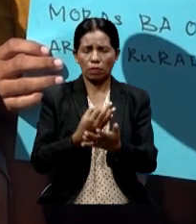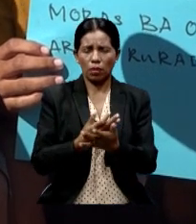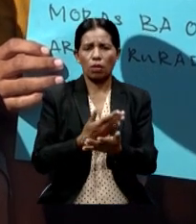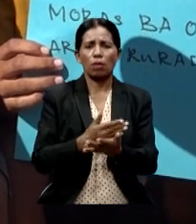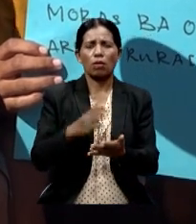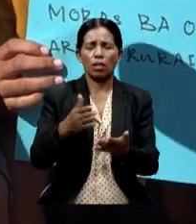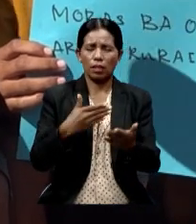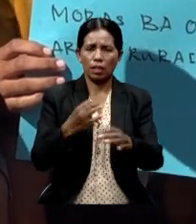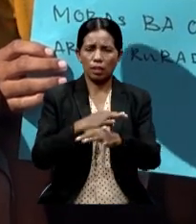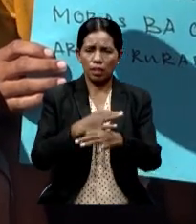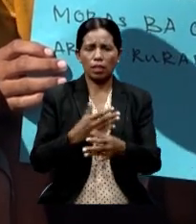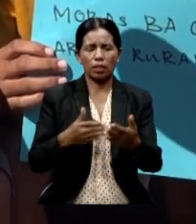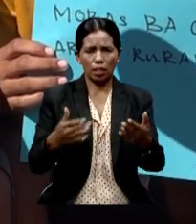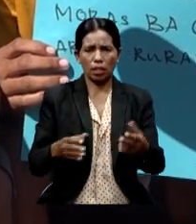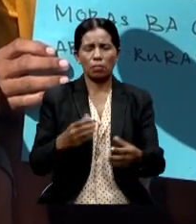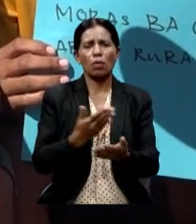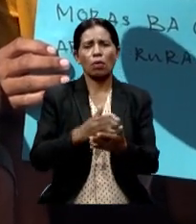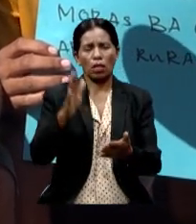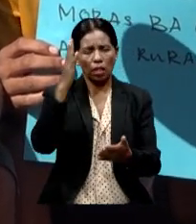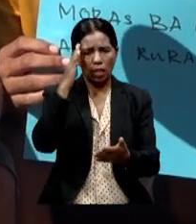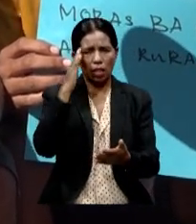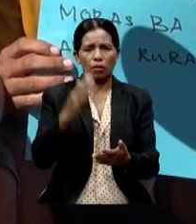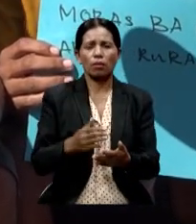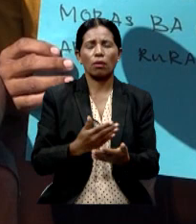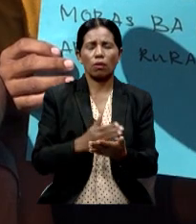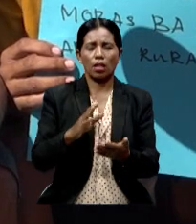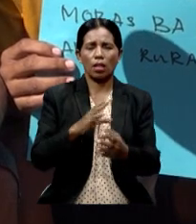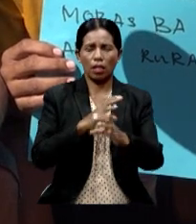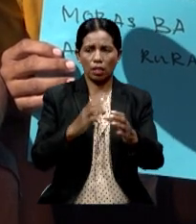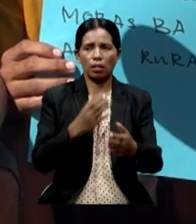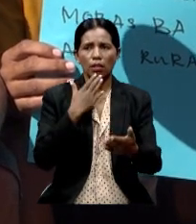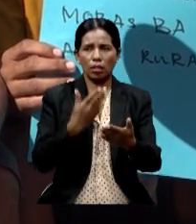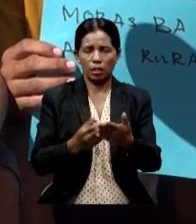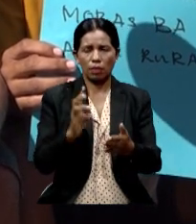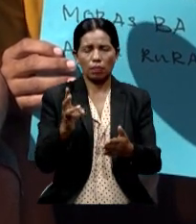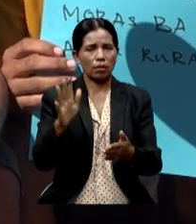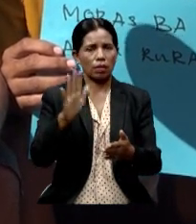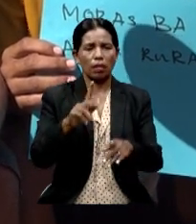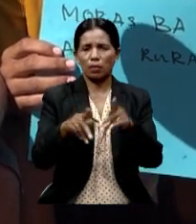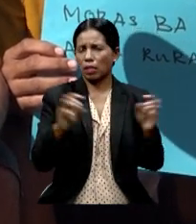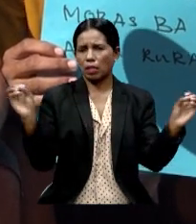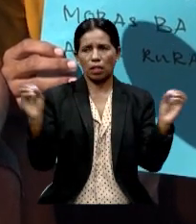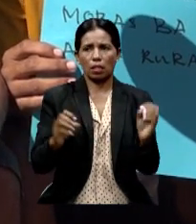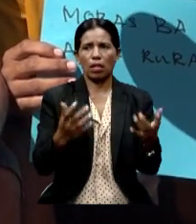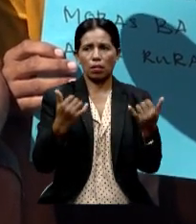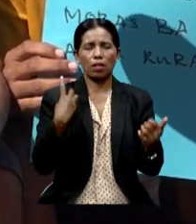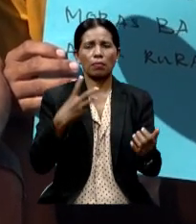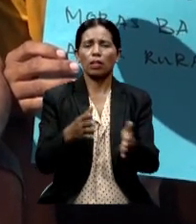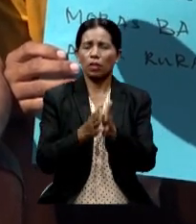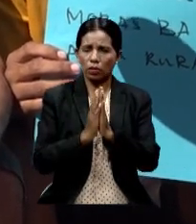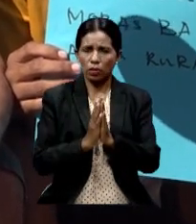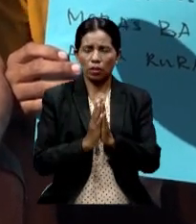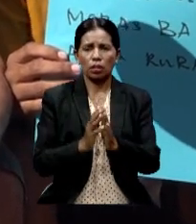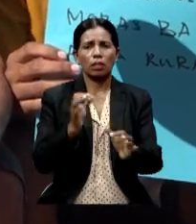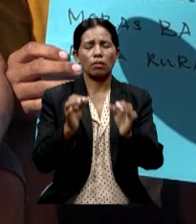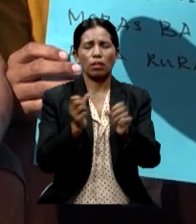kareta significa beneficiare basira ne nulu resin lima povo sira ne lai agora me kar khusu magne sira ke sira